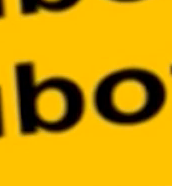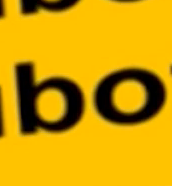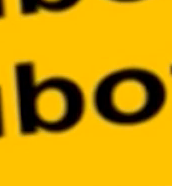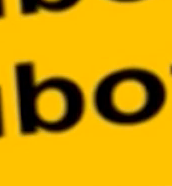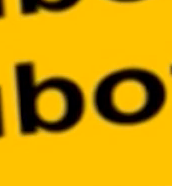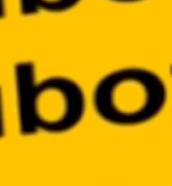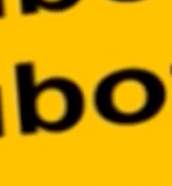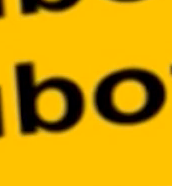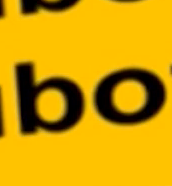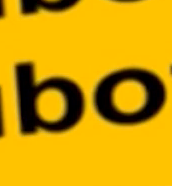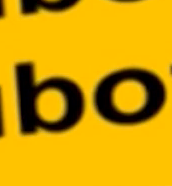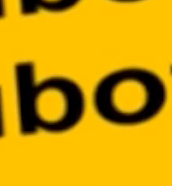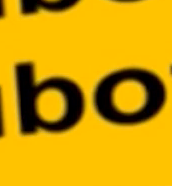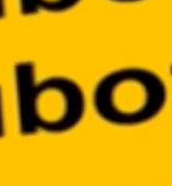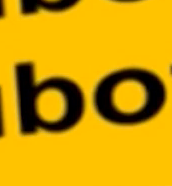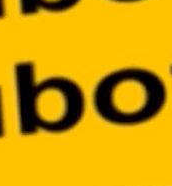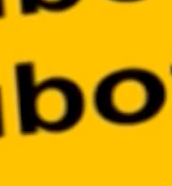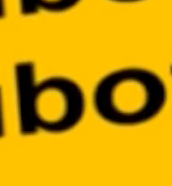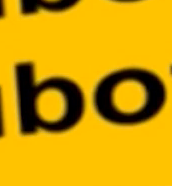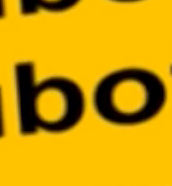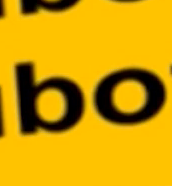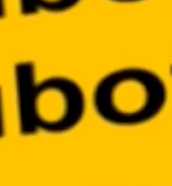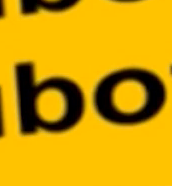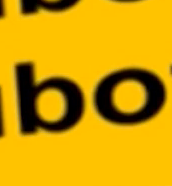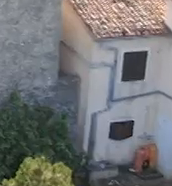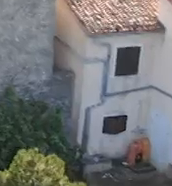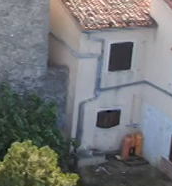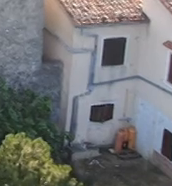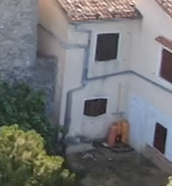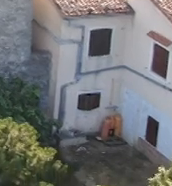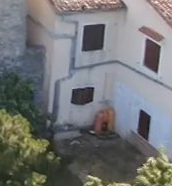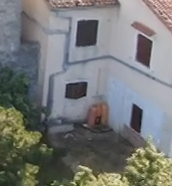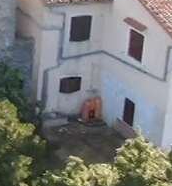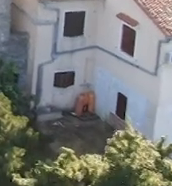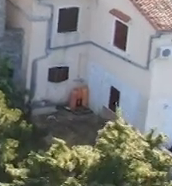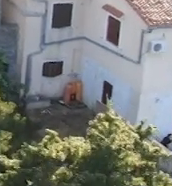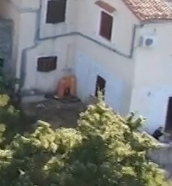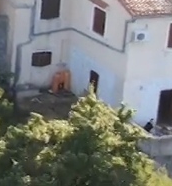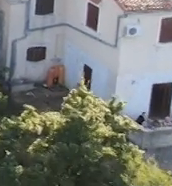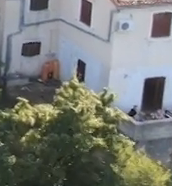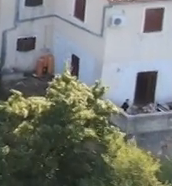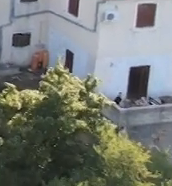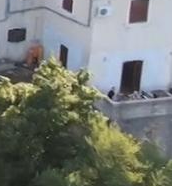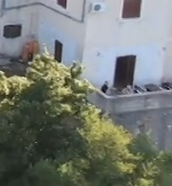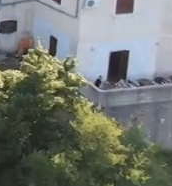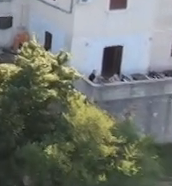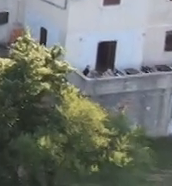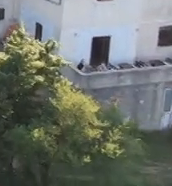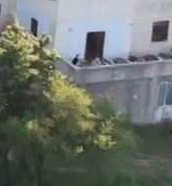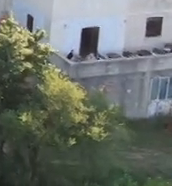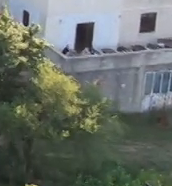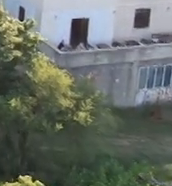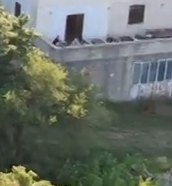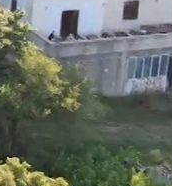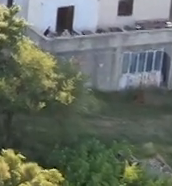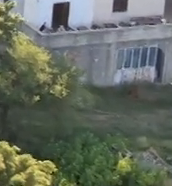Ništa ništa vidi, ništa čuje, ništa zna. Nikad bola, nikad sam, nikad slabo